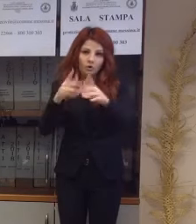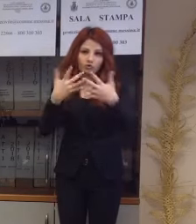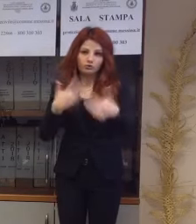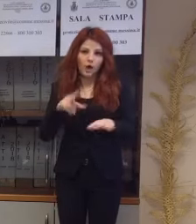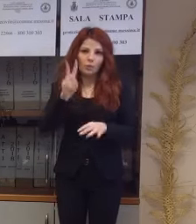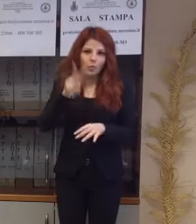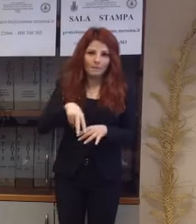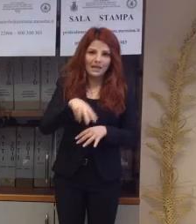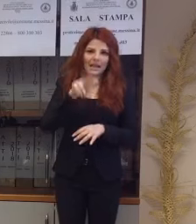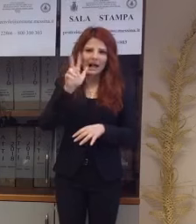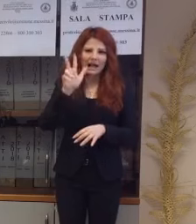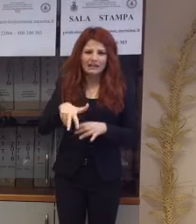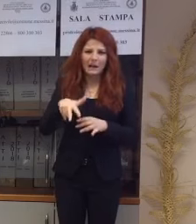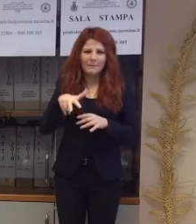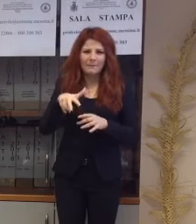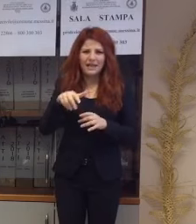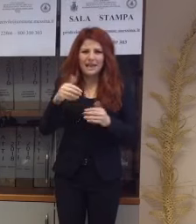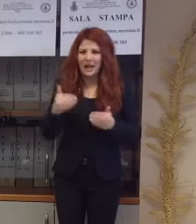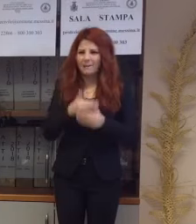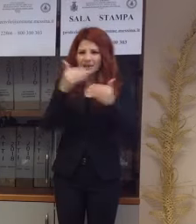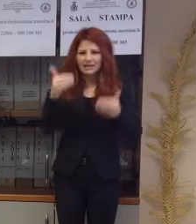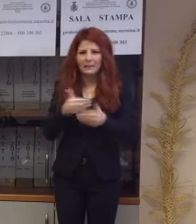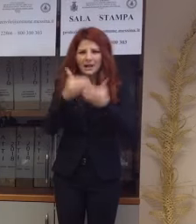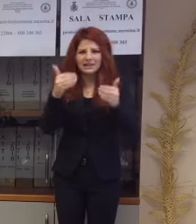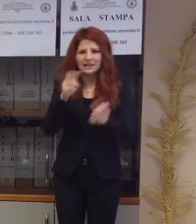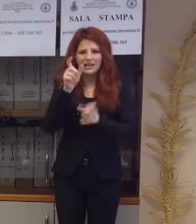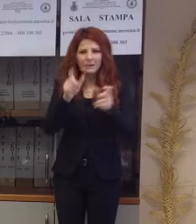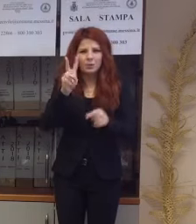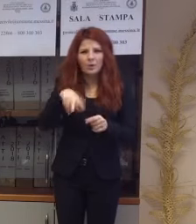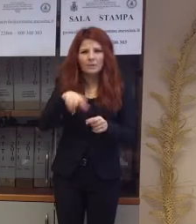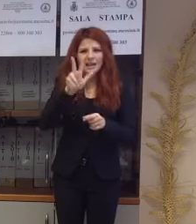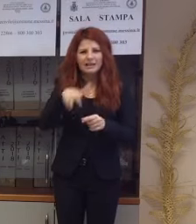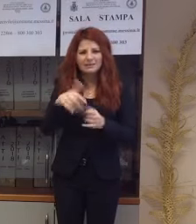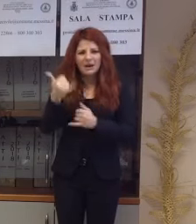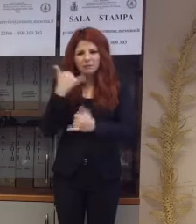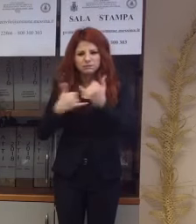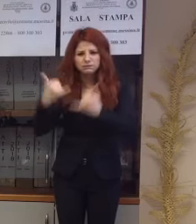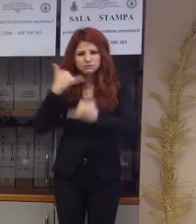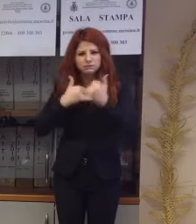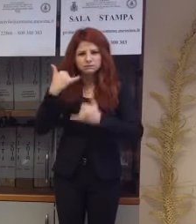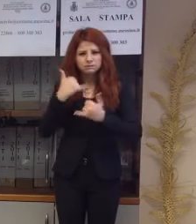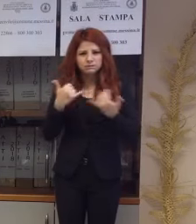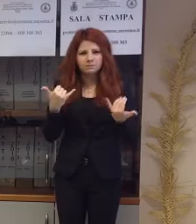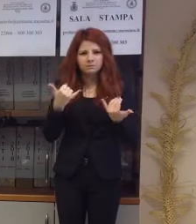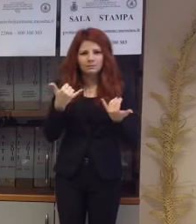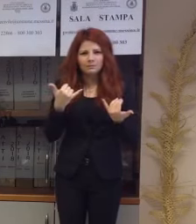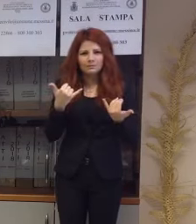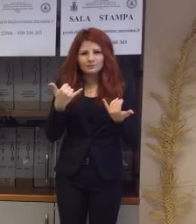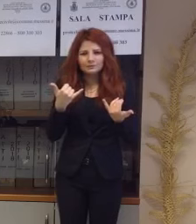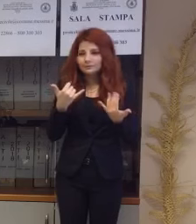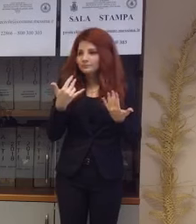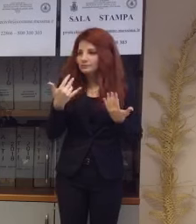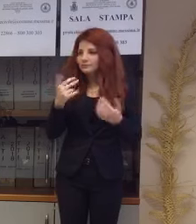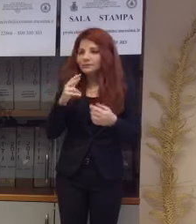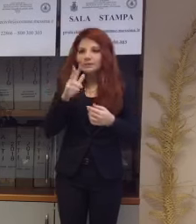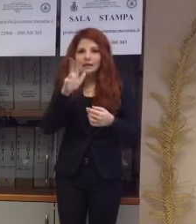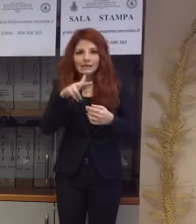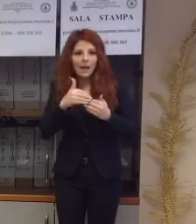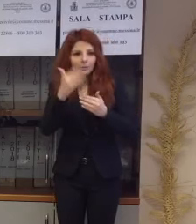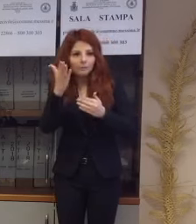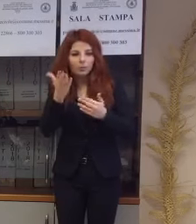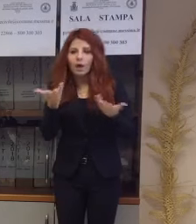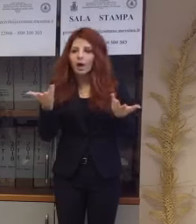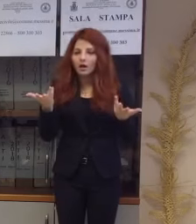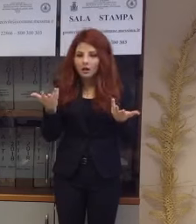2.000-3.000 telefonate a ogni mattinata. Anche di più. Anche di più, mi dice, anzi ci hai dato, ora lo potrà dire l'assessore. Quindi